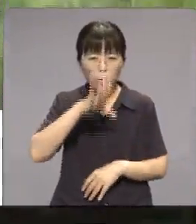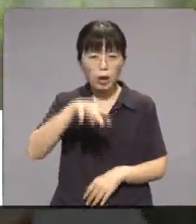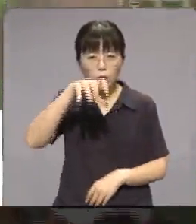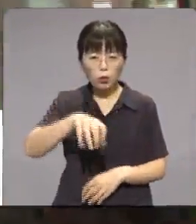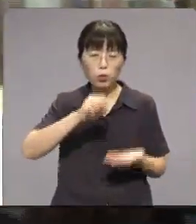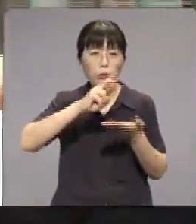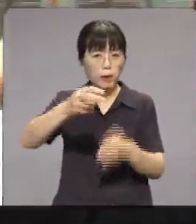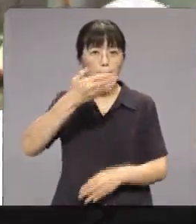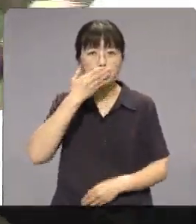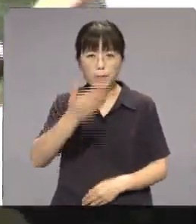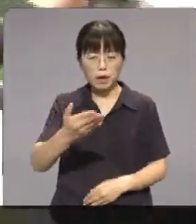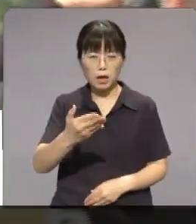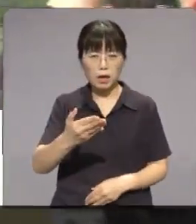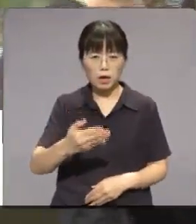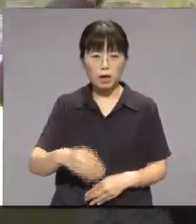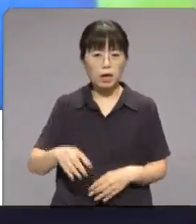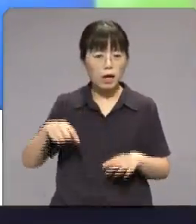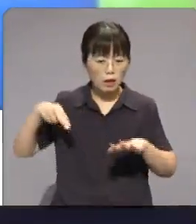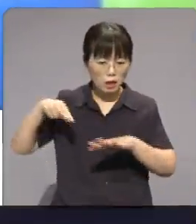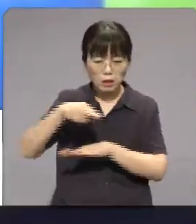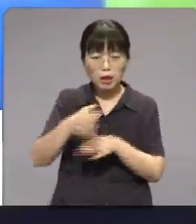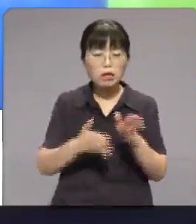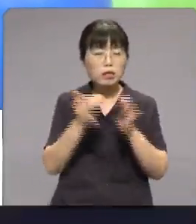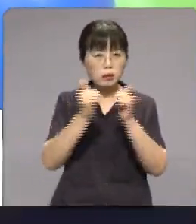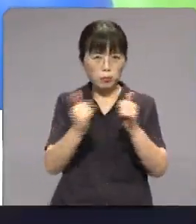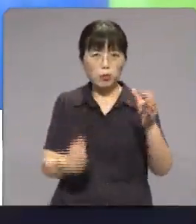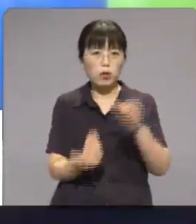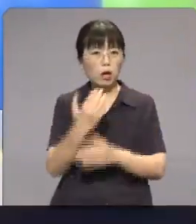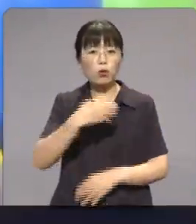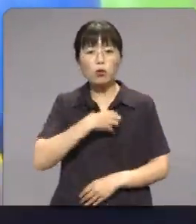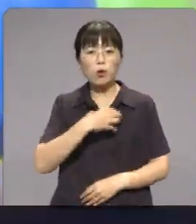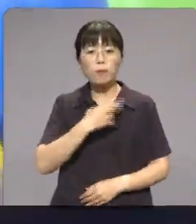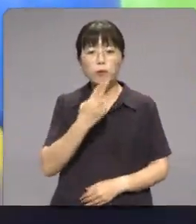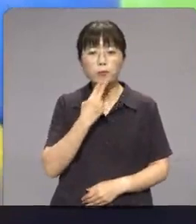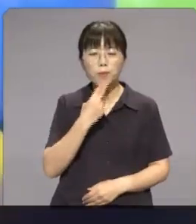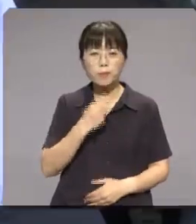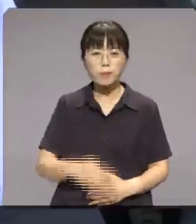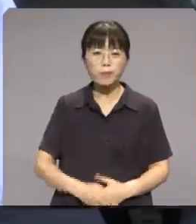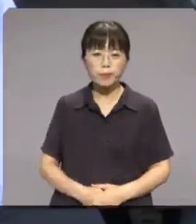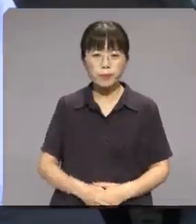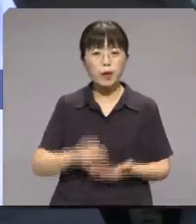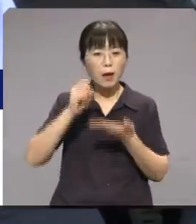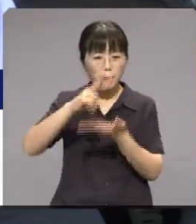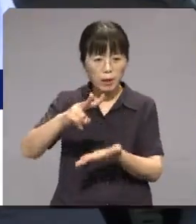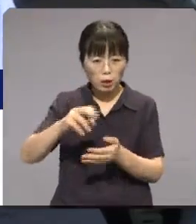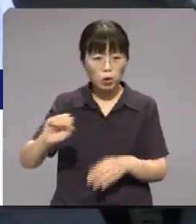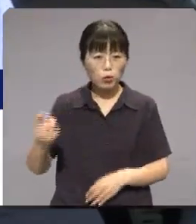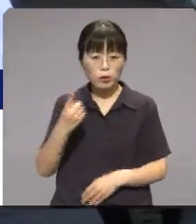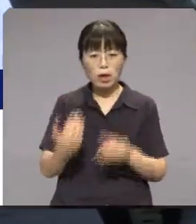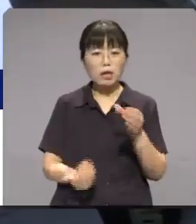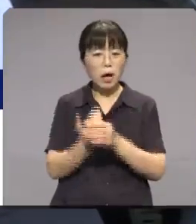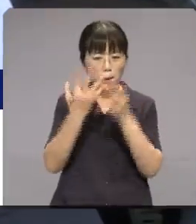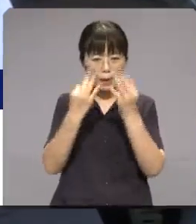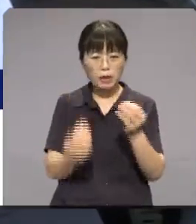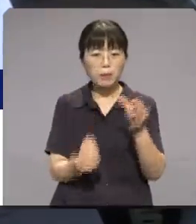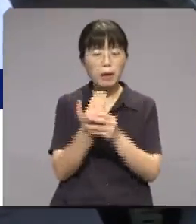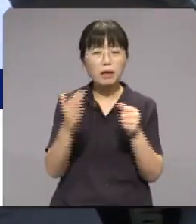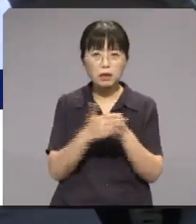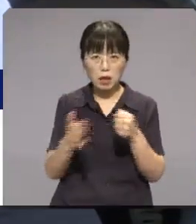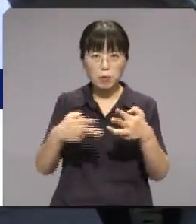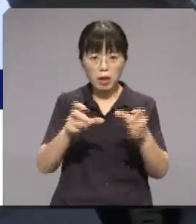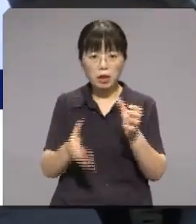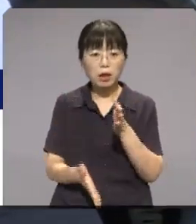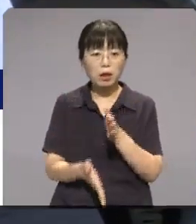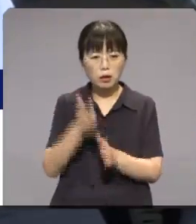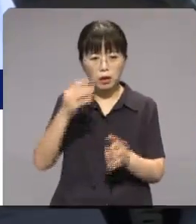곳도 배달이 가능하고 산책하는 시민들은 사고 위험도 없습니다. 배달로 인한 사고들이 많이 발생하기